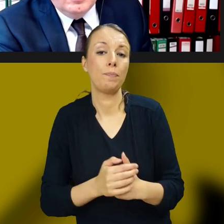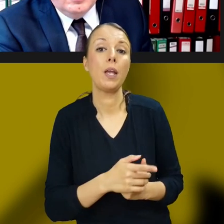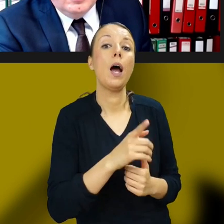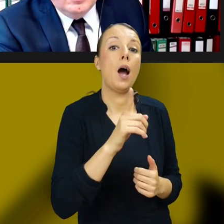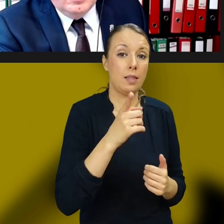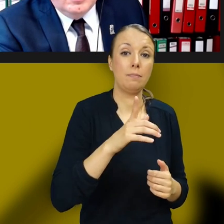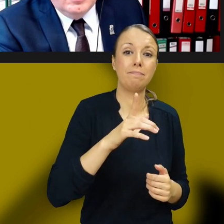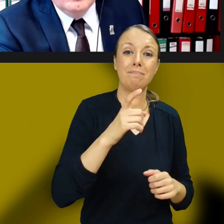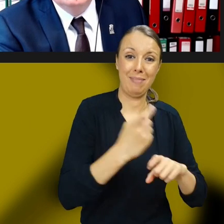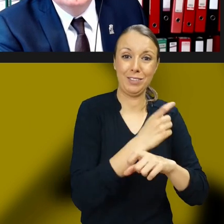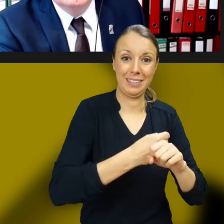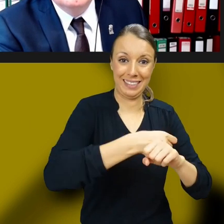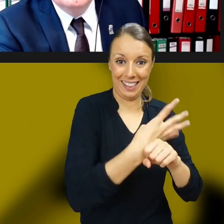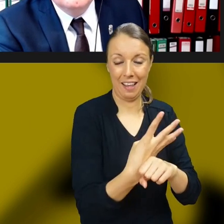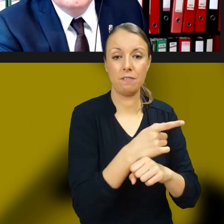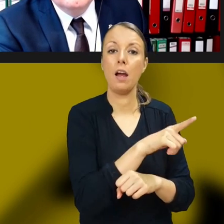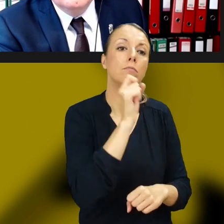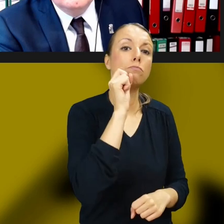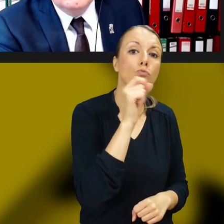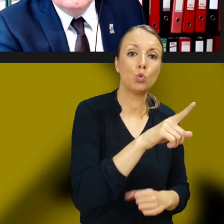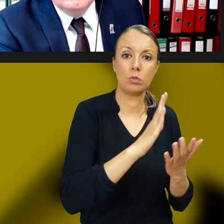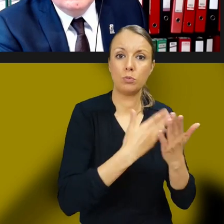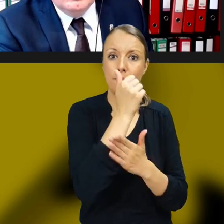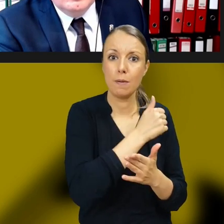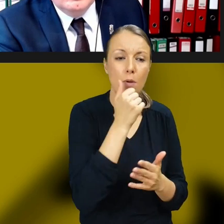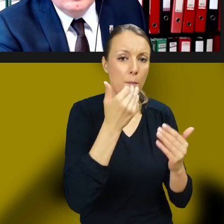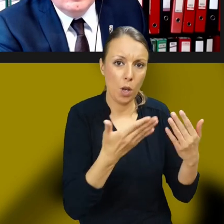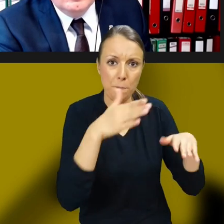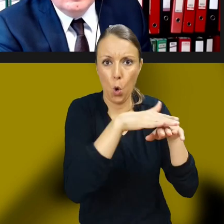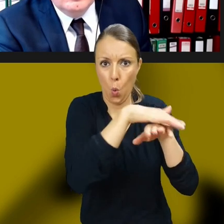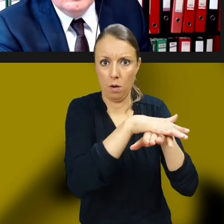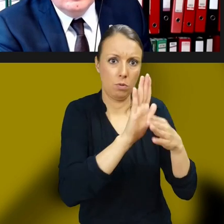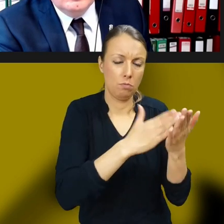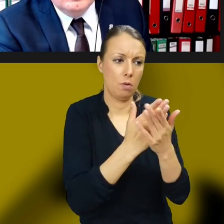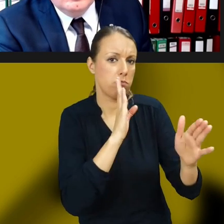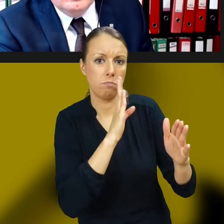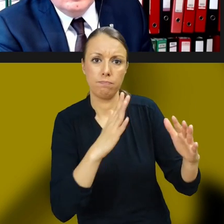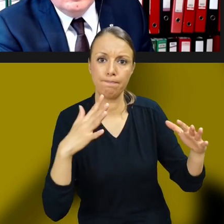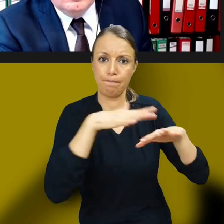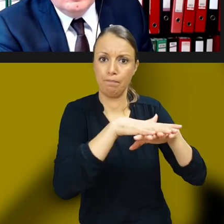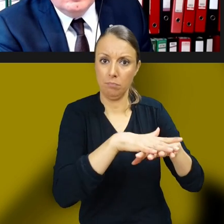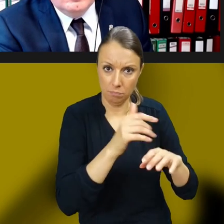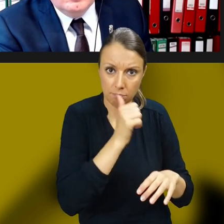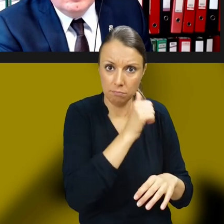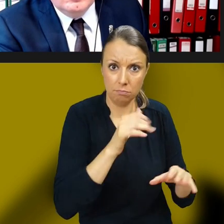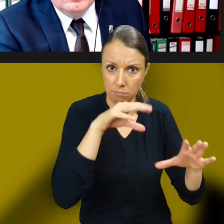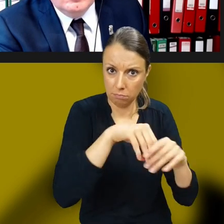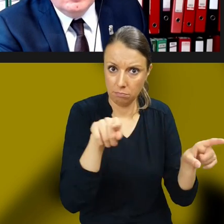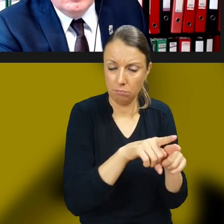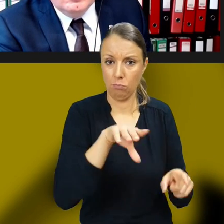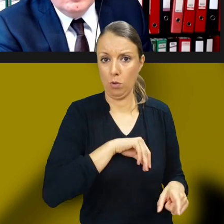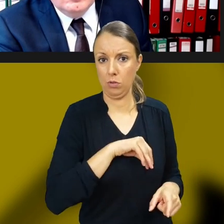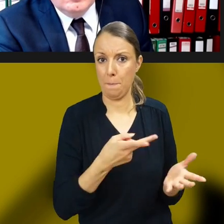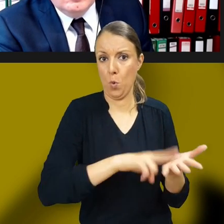że tajemnice mogą się na siebie nakładać, pochłaniać. I tutaj proszę pamiętać, że teraz weszliśmy